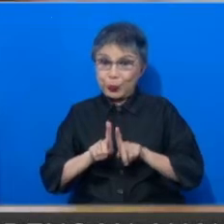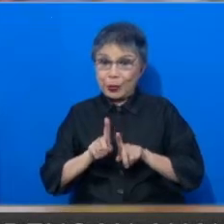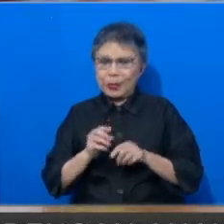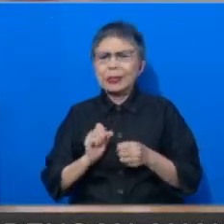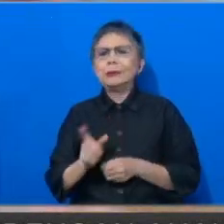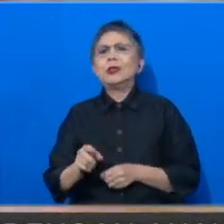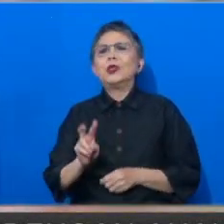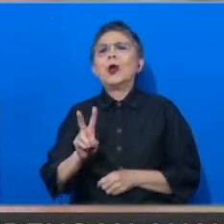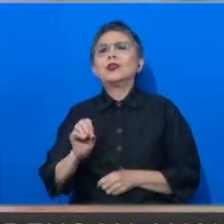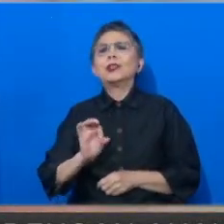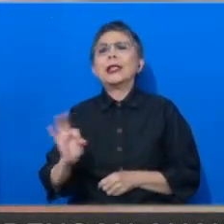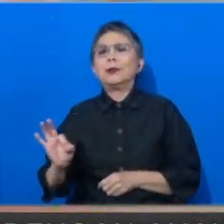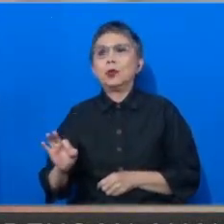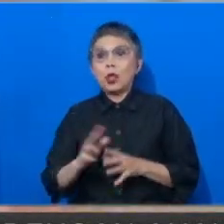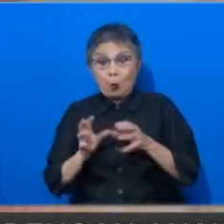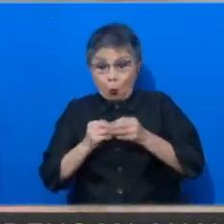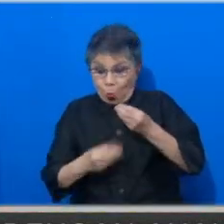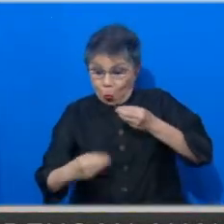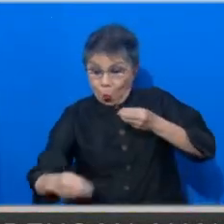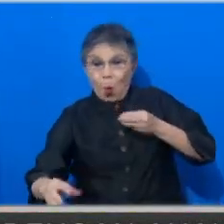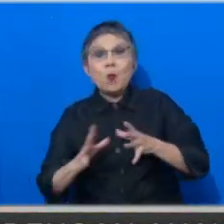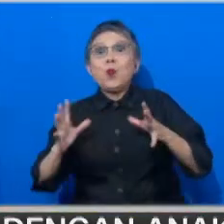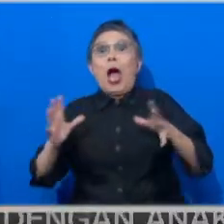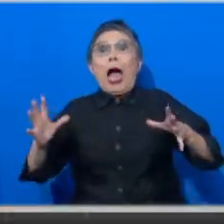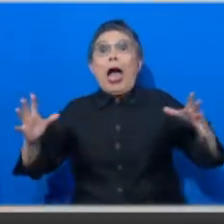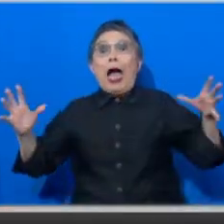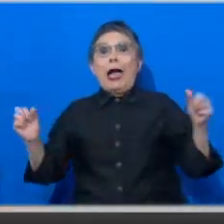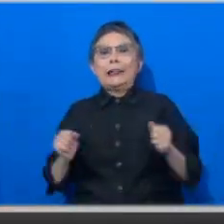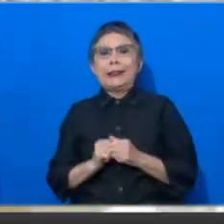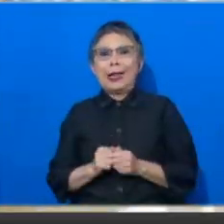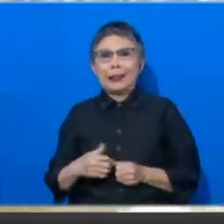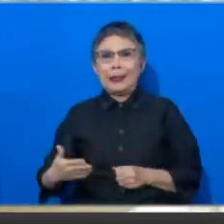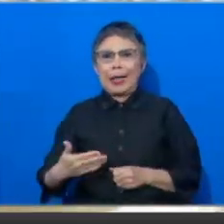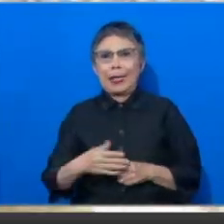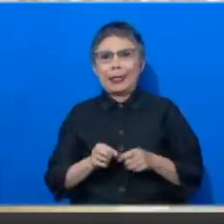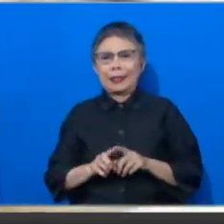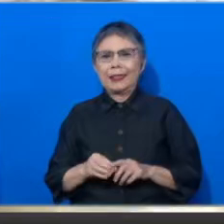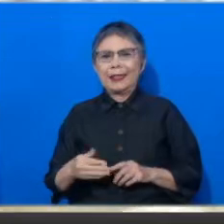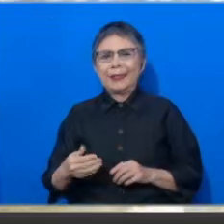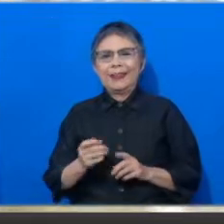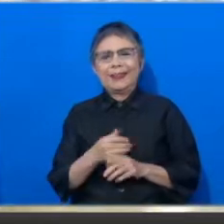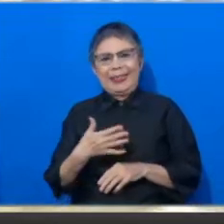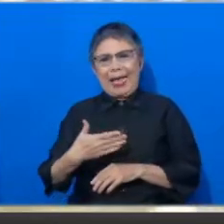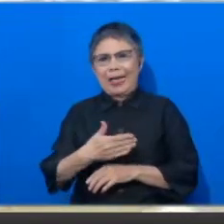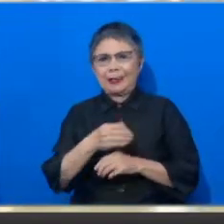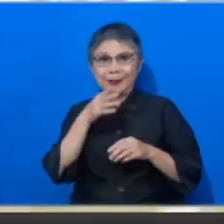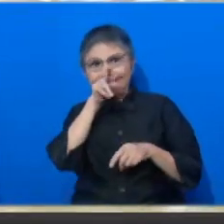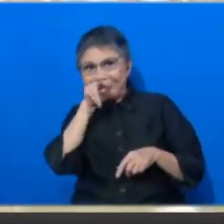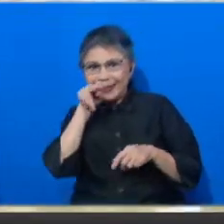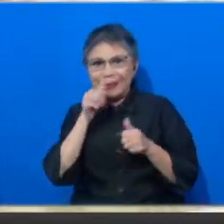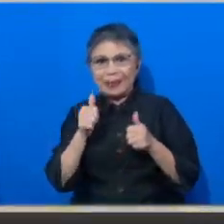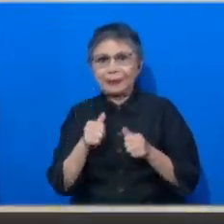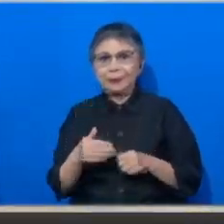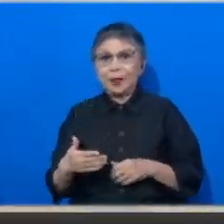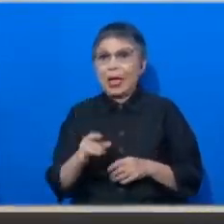seharga Rp200.000, kini sudah berkembang hingga memiliki ratusan ekor pasang ikan hias. Tak hanya itu, jenis